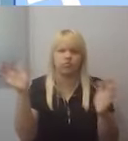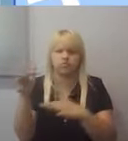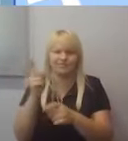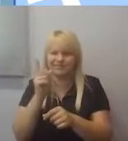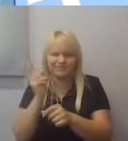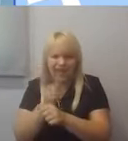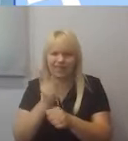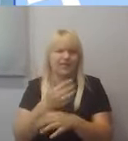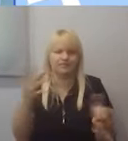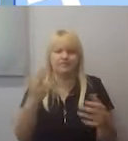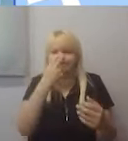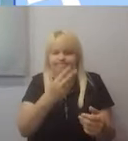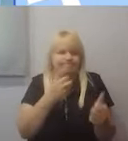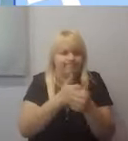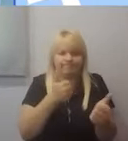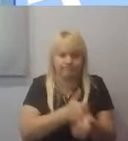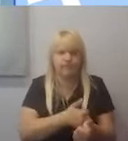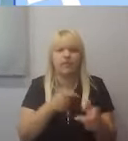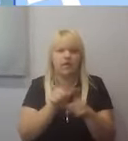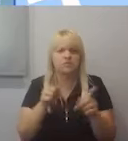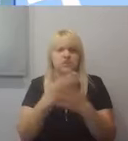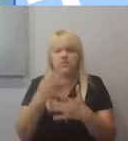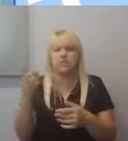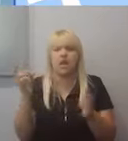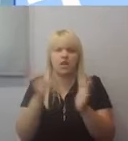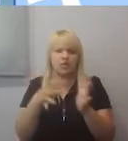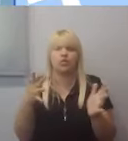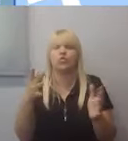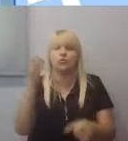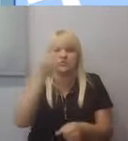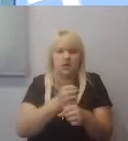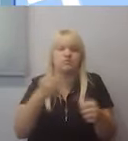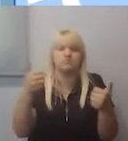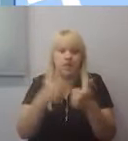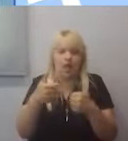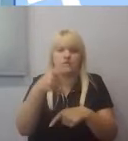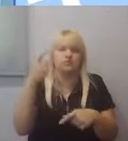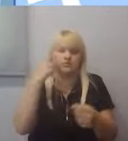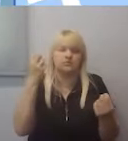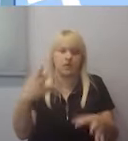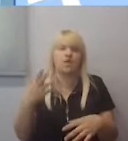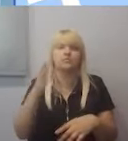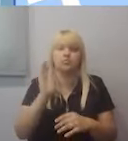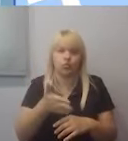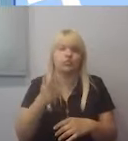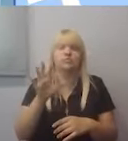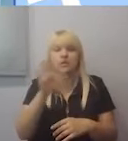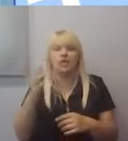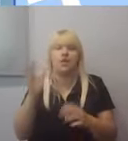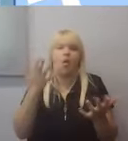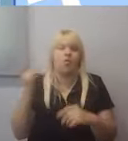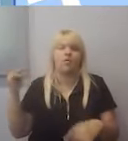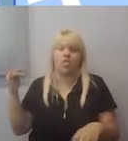jums blakus ir energost tāds ir nu tad nu reķinieties ka nu ka atnāks diena kad tur atlidos kaut kas ja līdz ar to tas arī